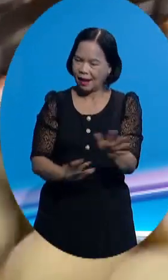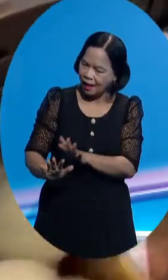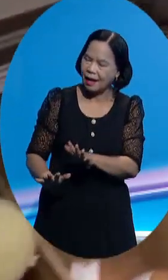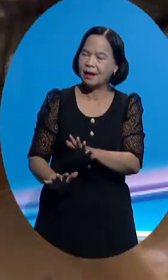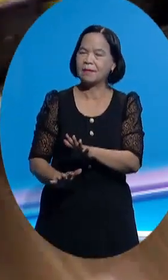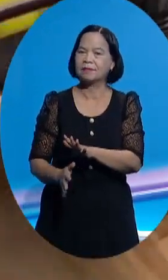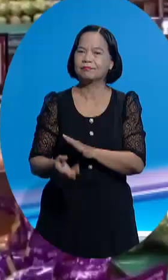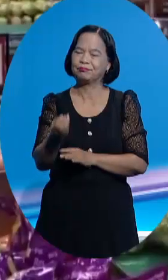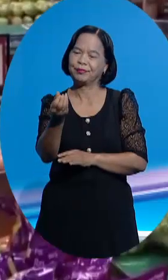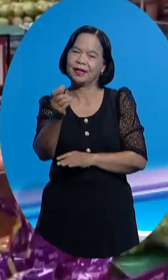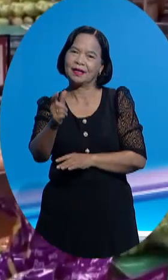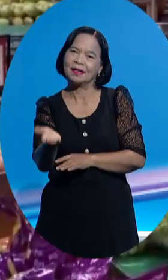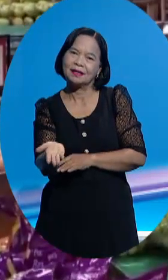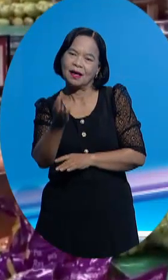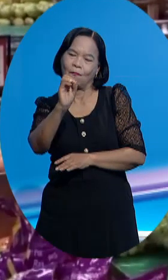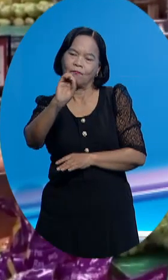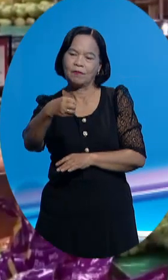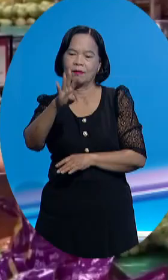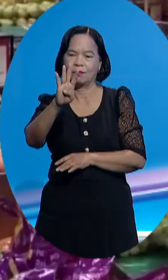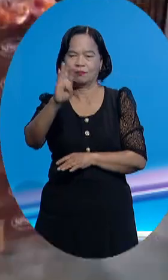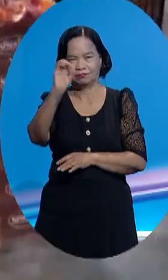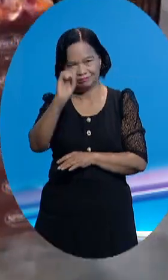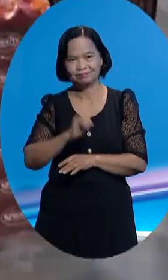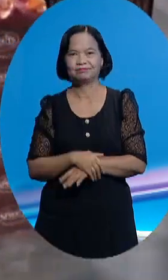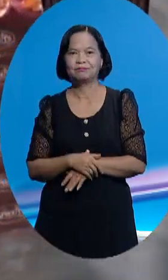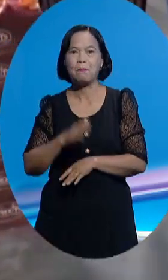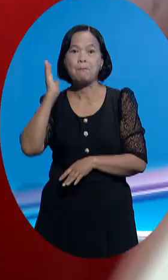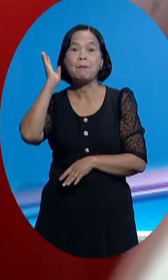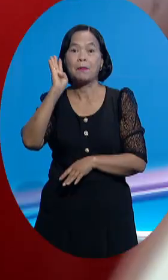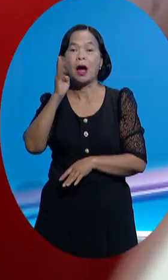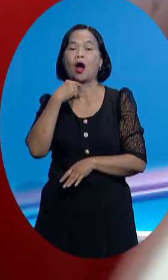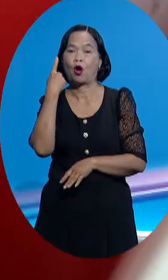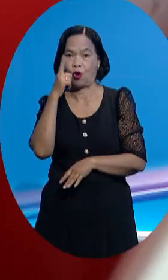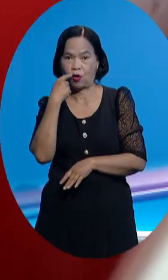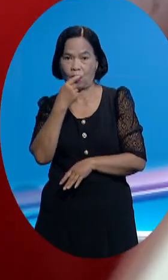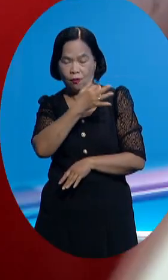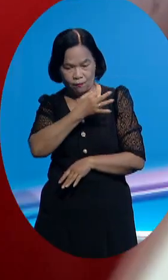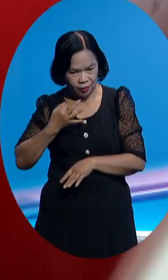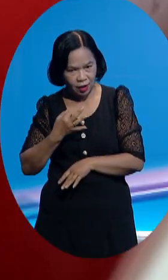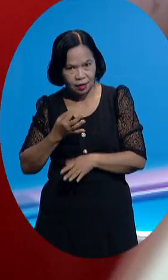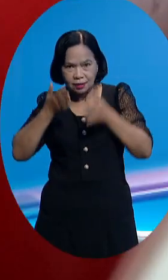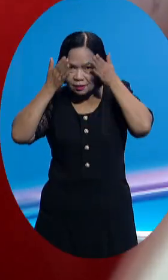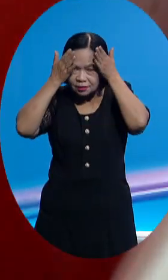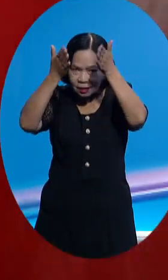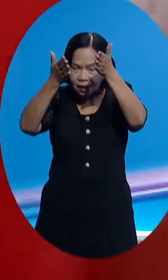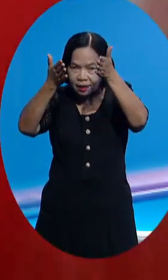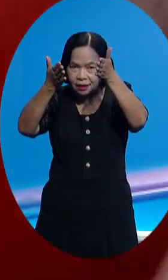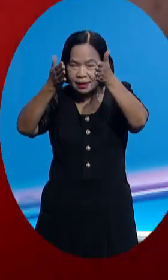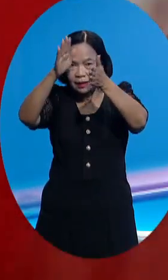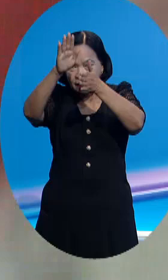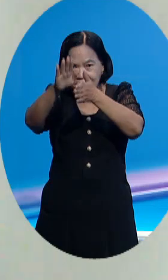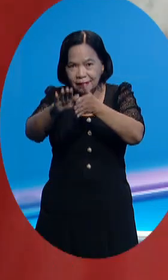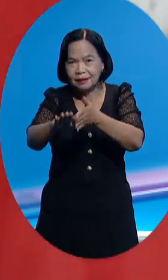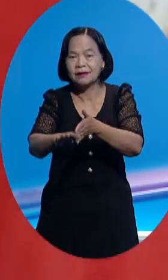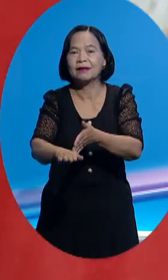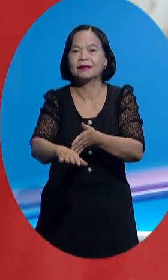tuy nhiên mức lương vẫn tăng nhẹ 0,4%. Bà Bowman cũng cho biết Fed sẽ tập trung vào các dấu hiệu chi tiêu tiêu dùng giảm đi, cũng